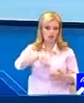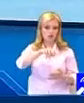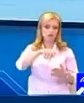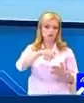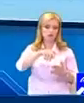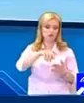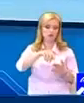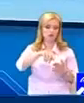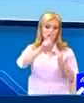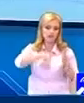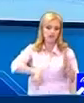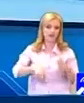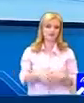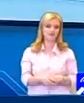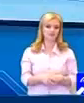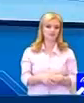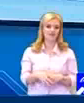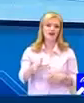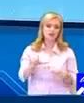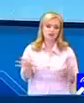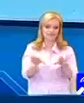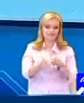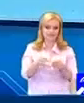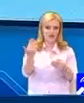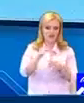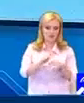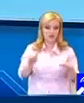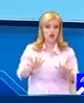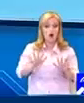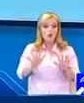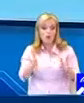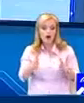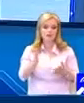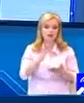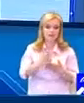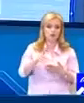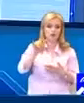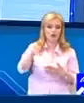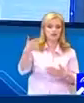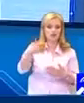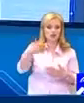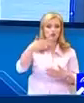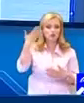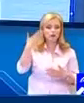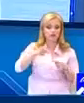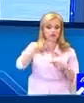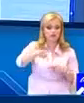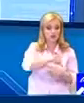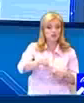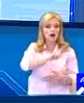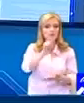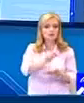actele personale ce vor adeveri intenția sa de a călători împreună cu minorul. În cazul în care dețineți cetățenia română la traversarea frontierei,